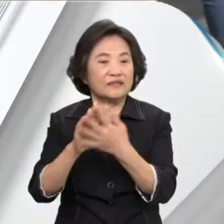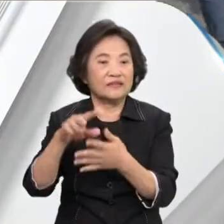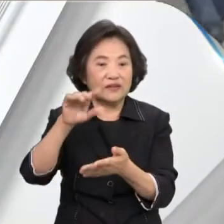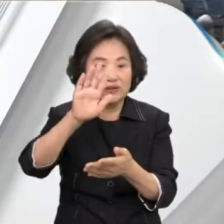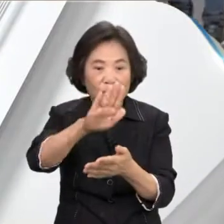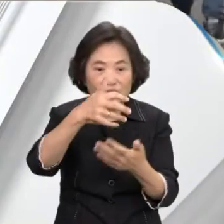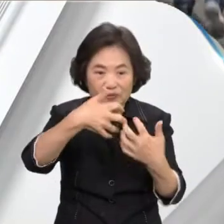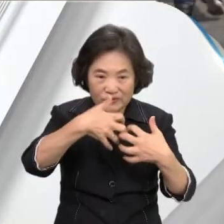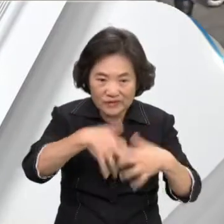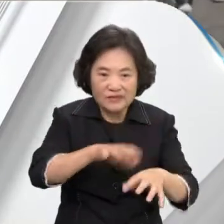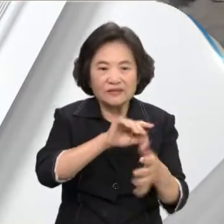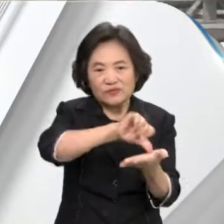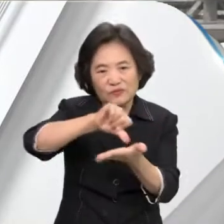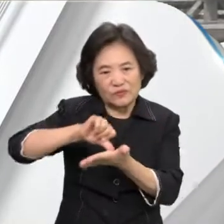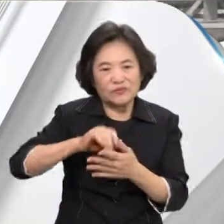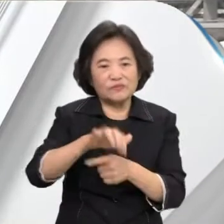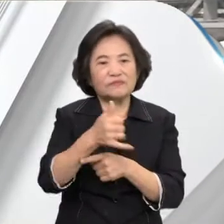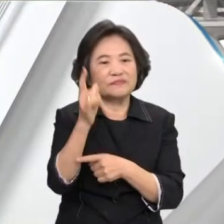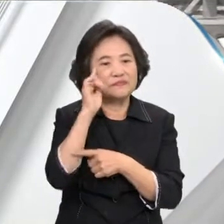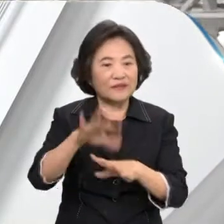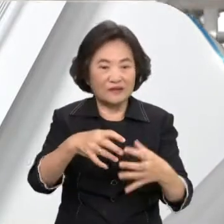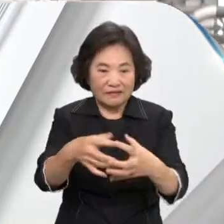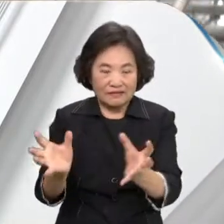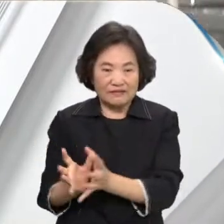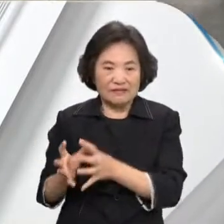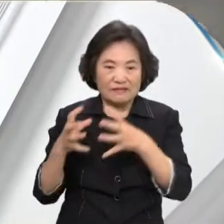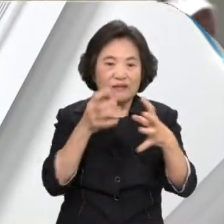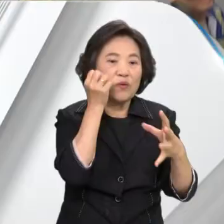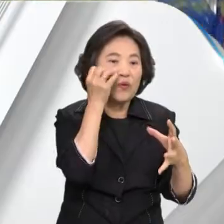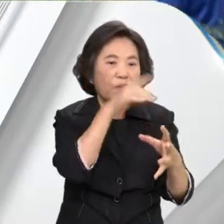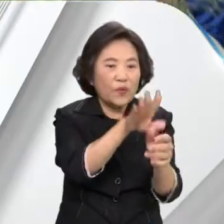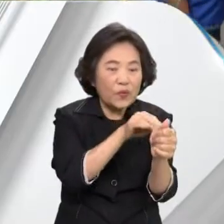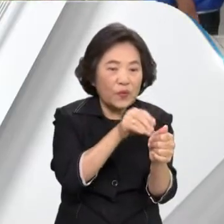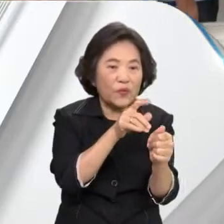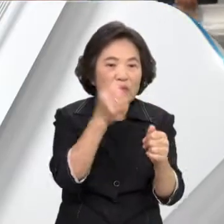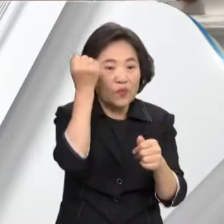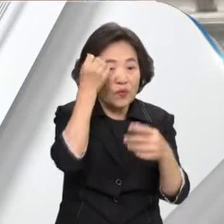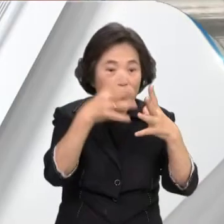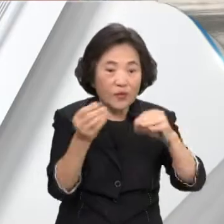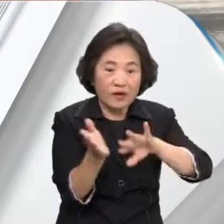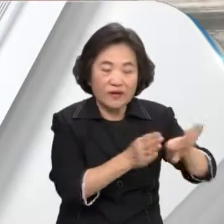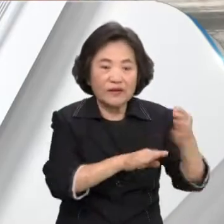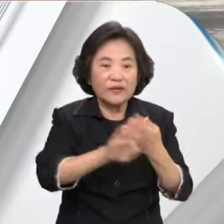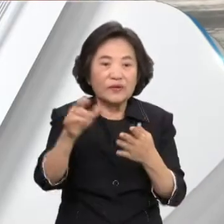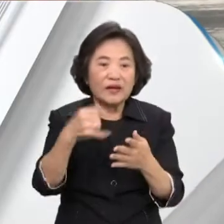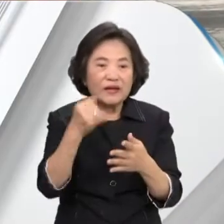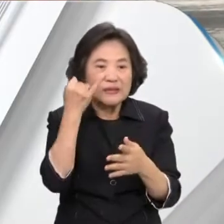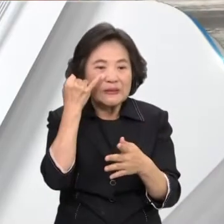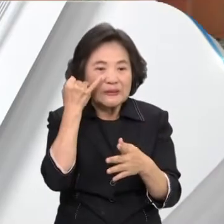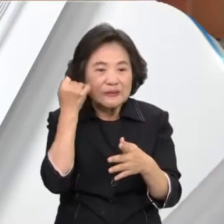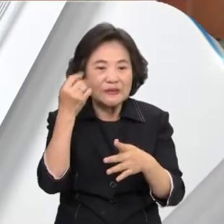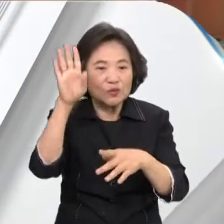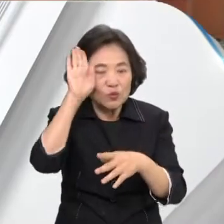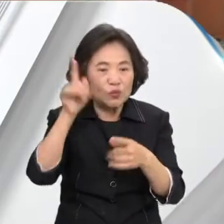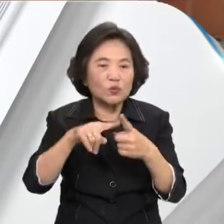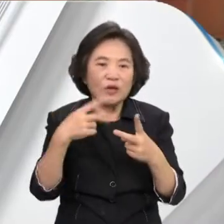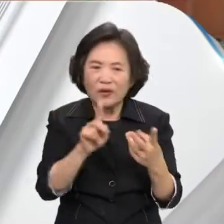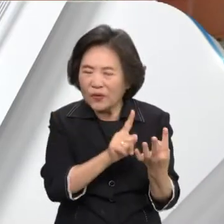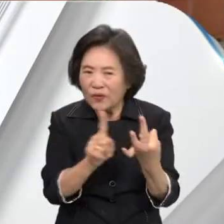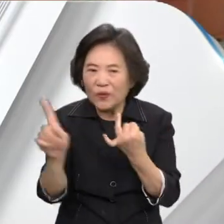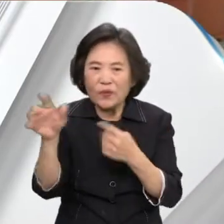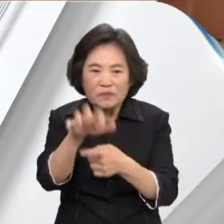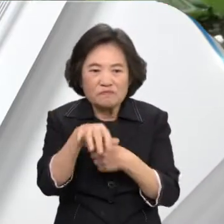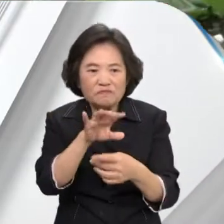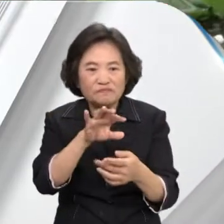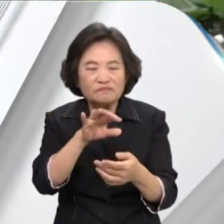机抢出果子个农民，了白主催来发展学习，除了孵化之外，还有怪西到冬季了掉，发展农改